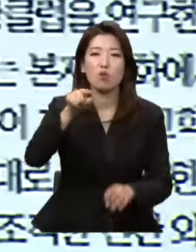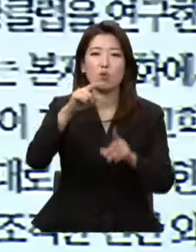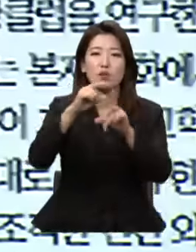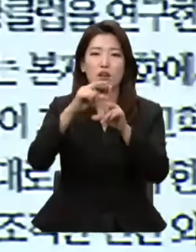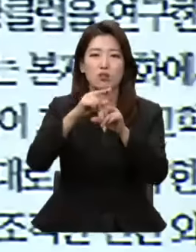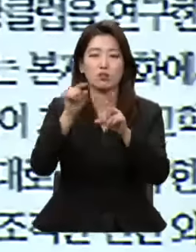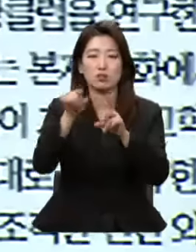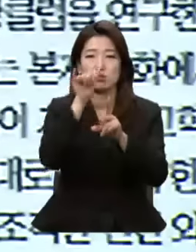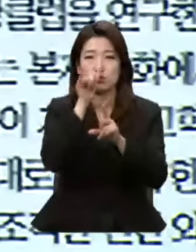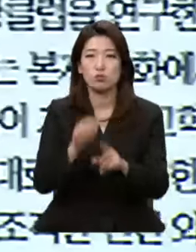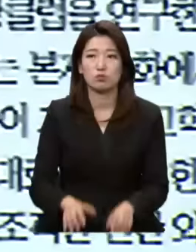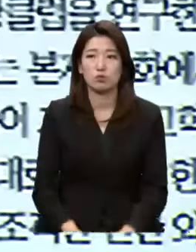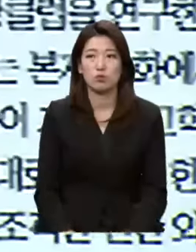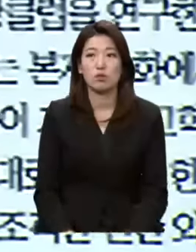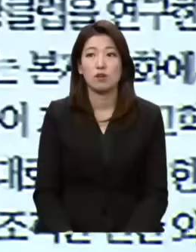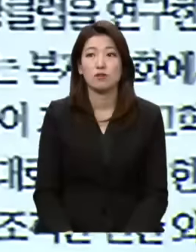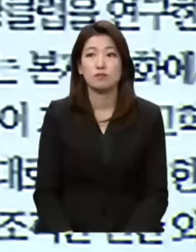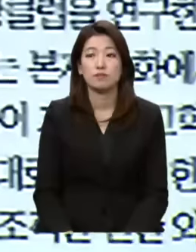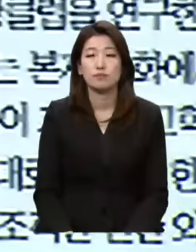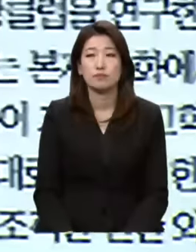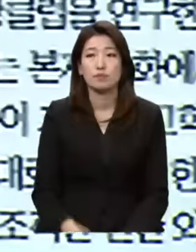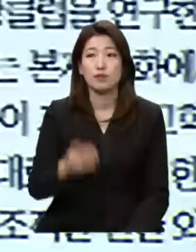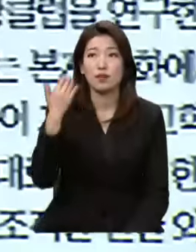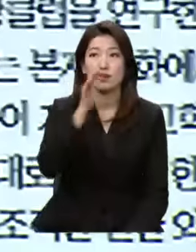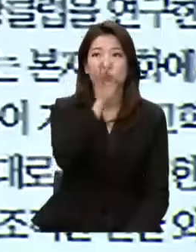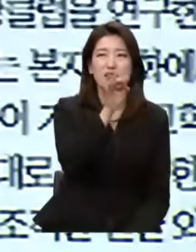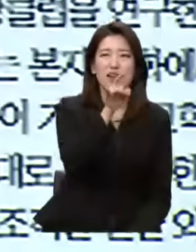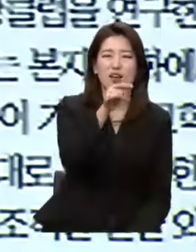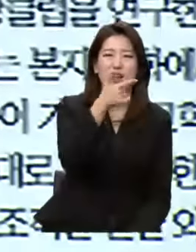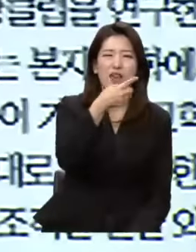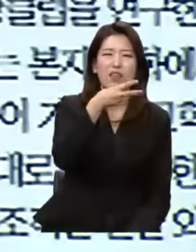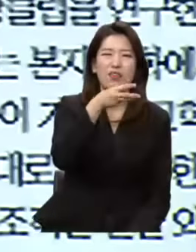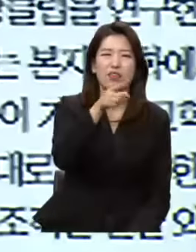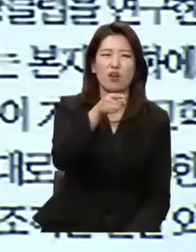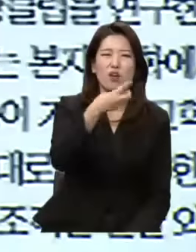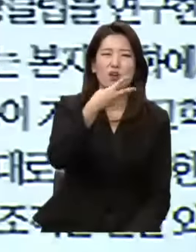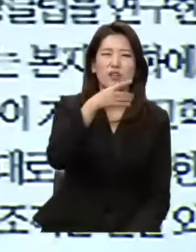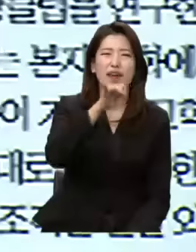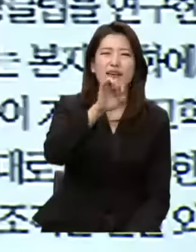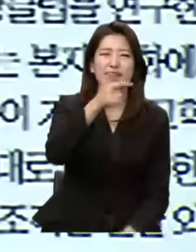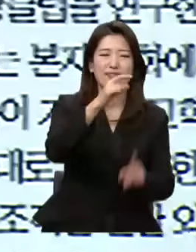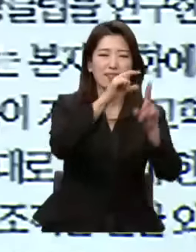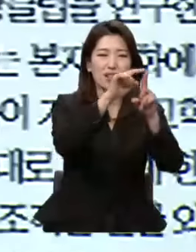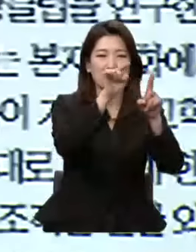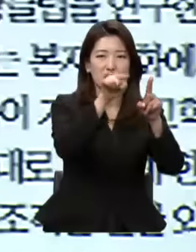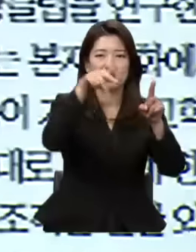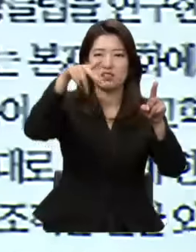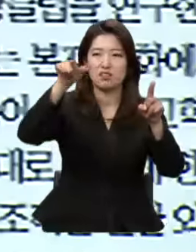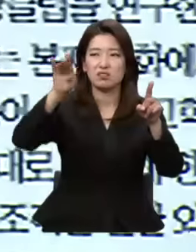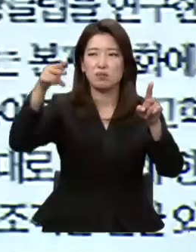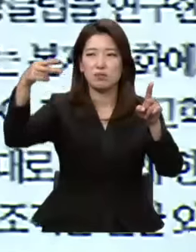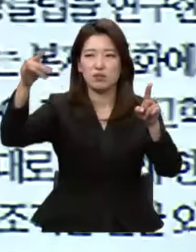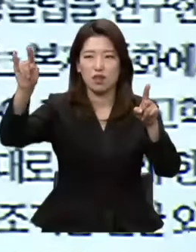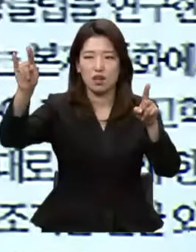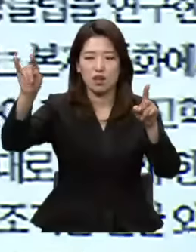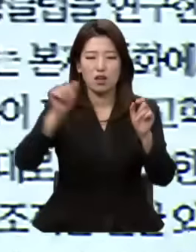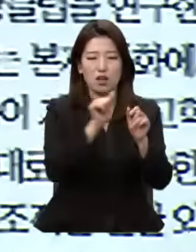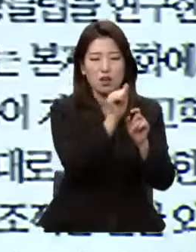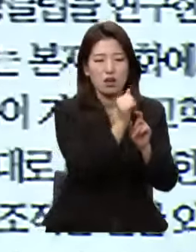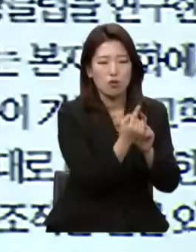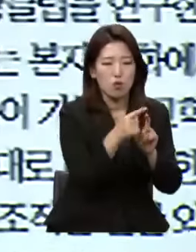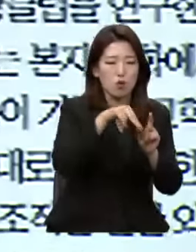미국서 기존 번역 문에서 엔터테인 접대로 호스티스를 호스티스로 현재 우리나라에서 쓰이는